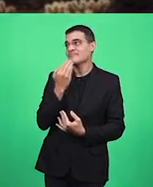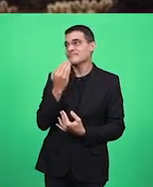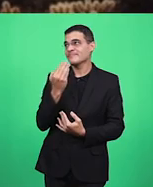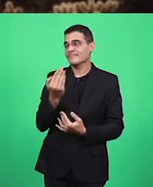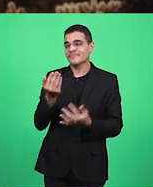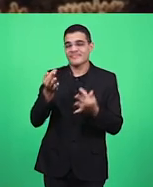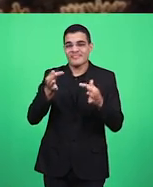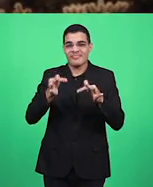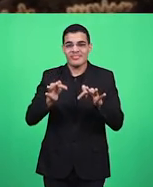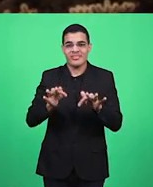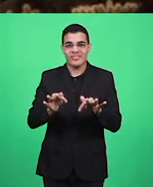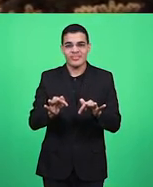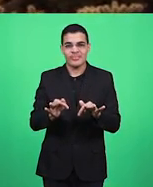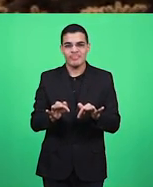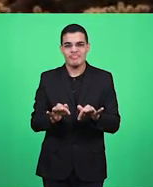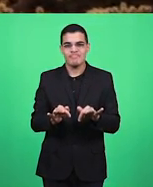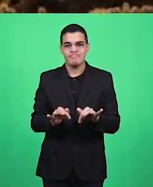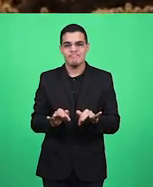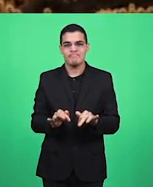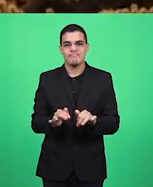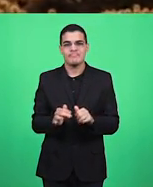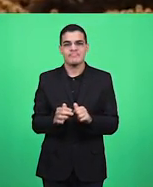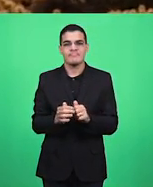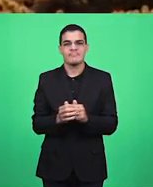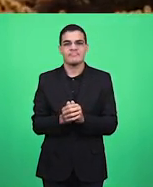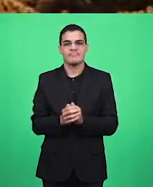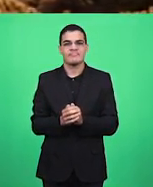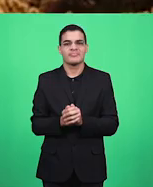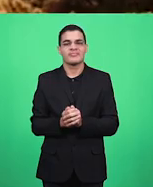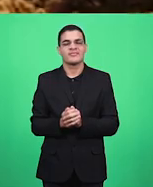Не оставь меня здесь в одиночестве.